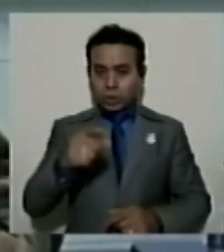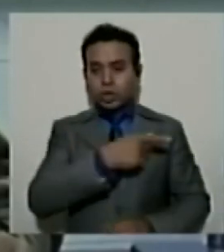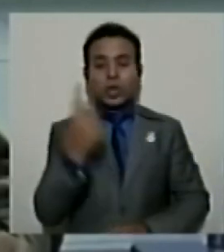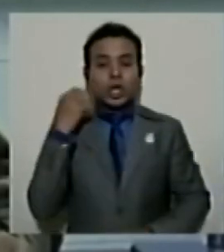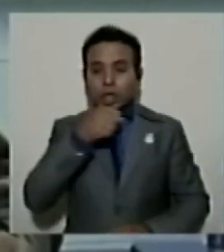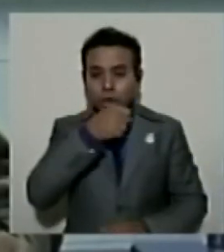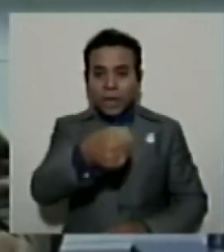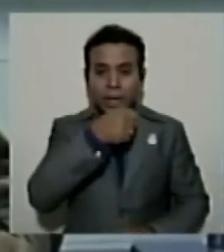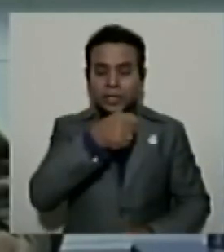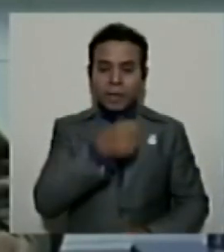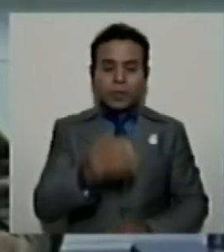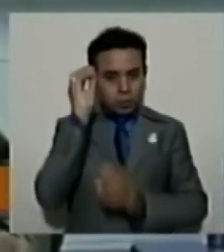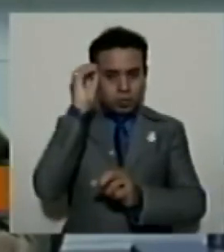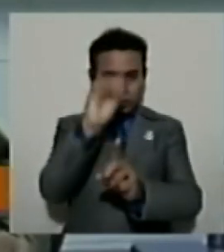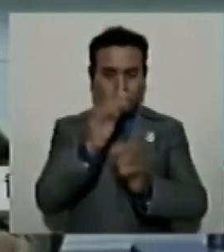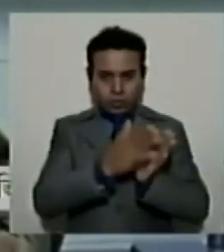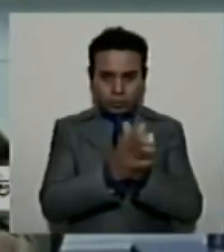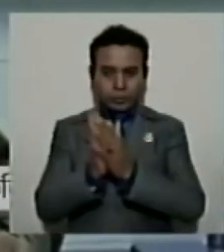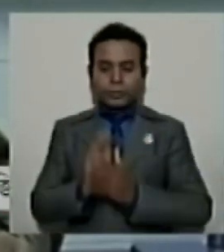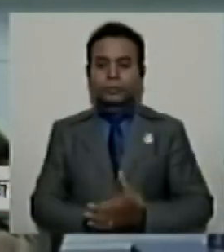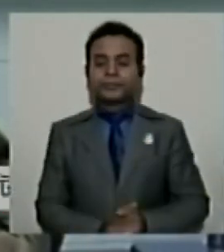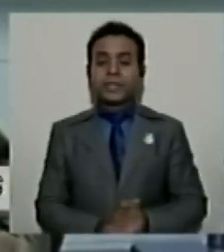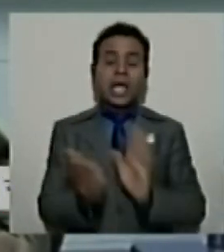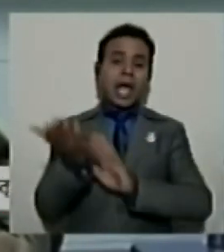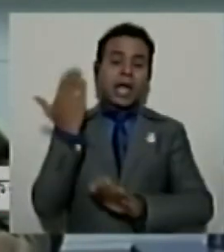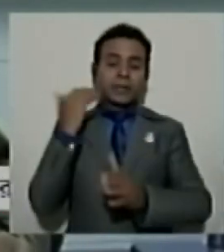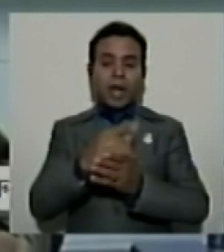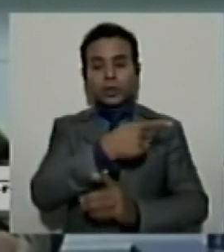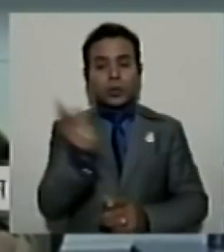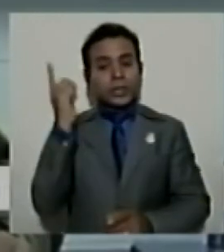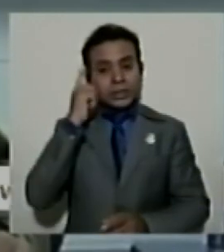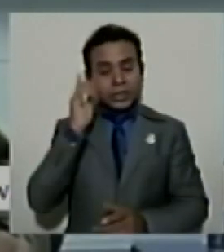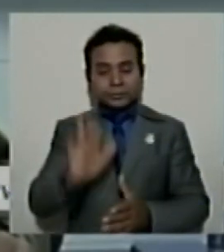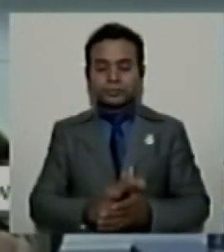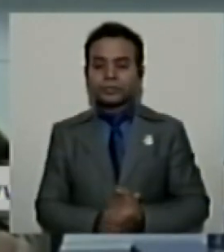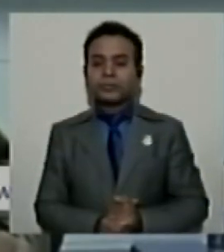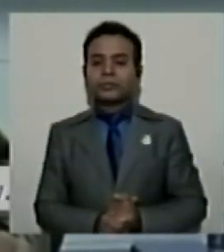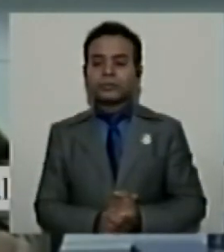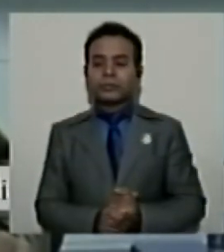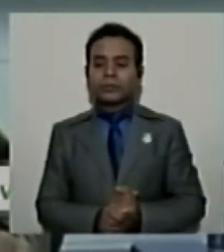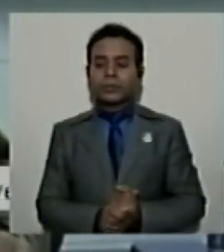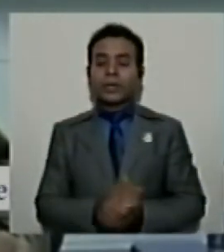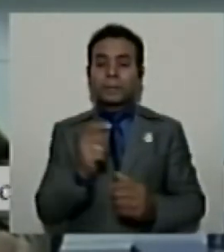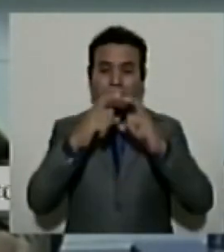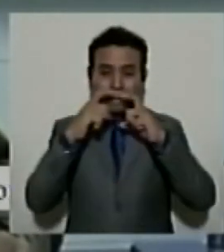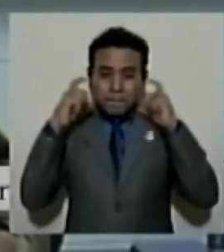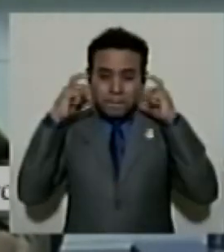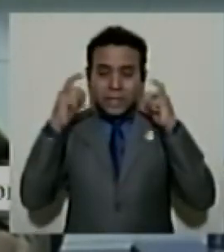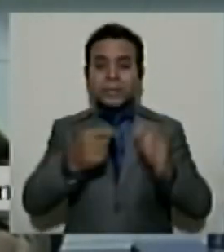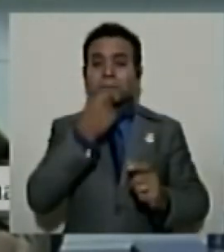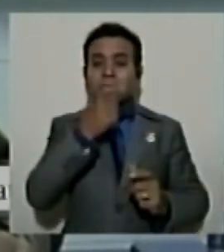যে এই মাস্ক নিয়ে একটি বেশ তথ্য বিভ্রাট এবং বিভ্রান্তিমূলক